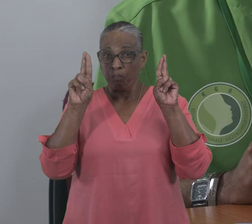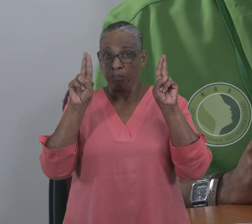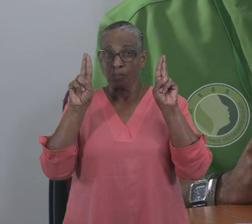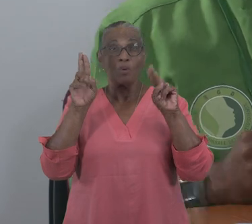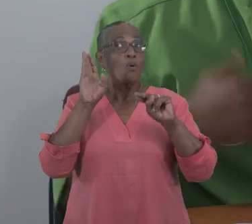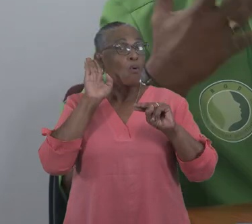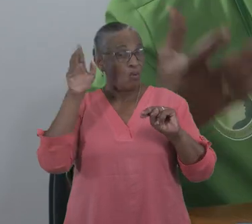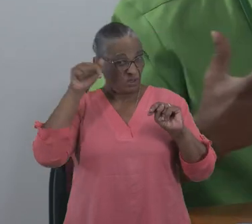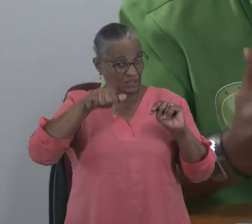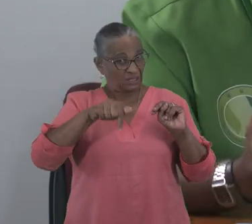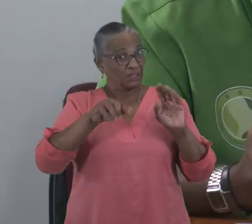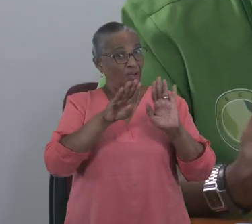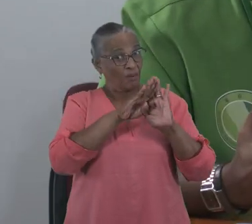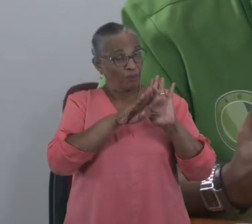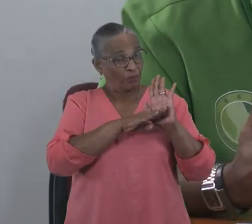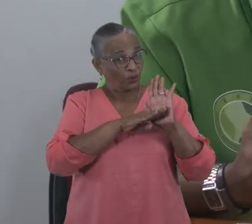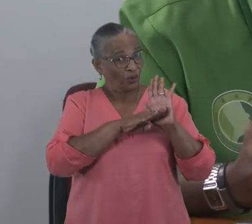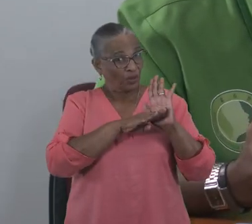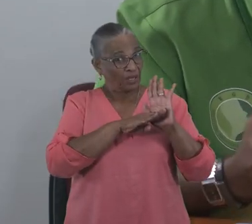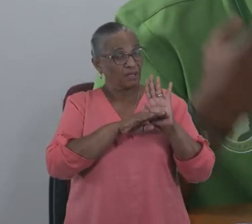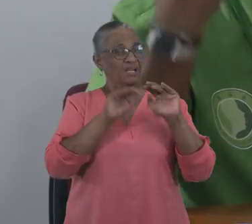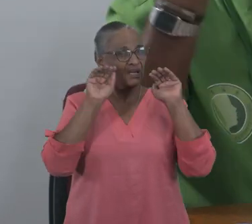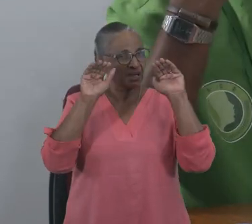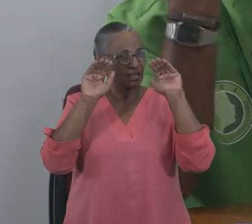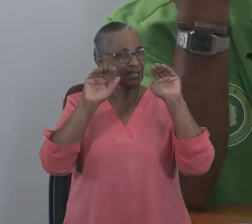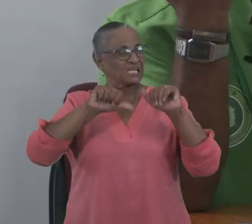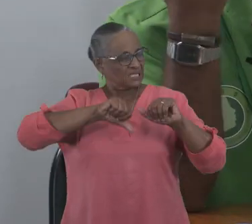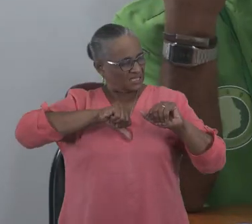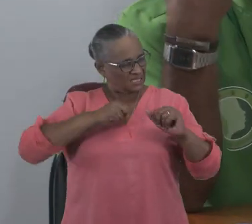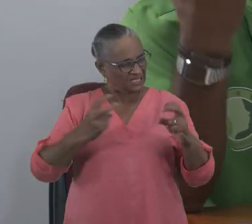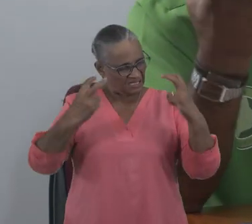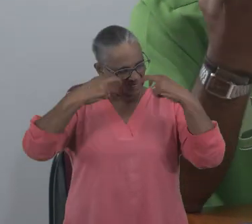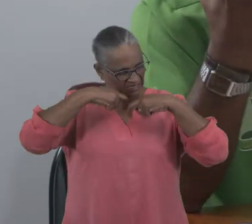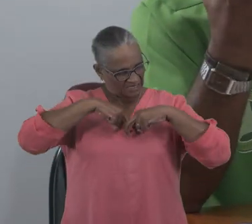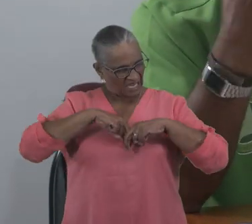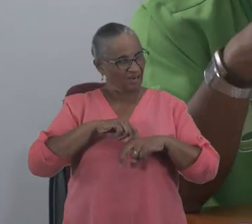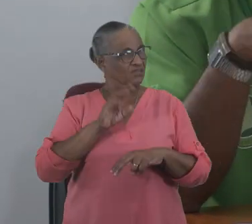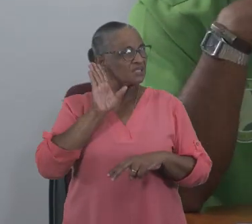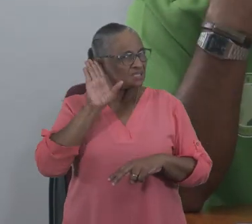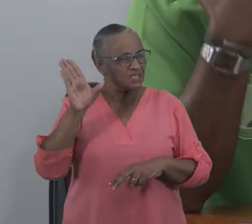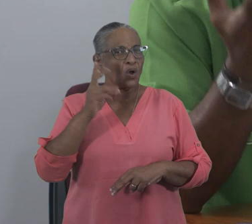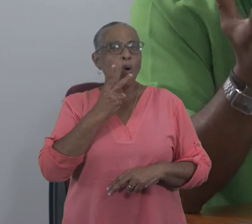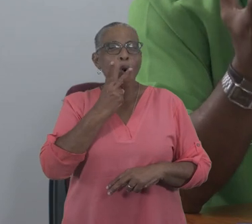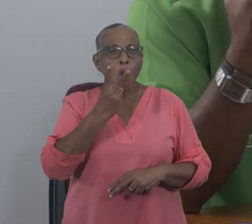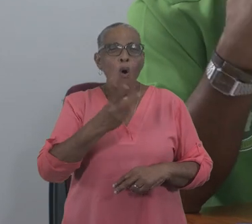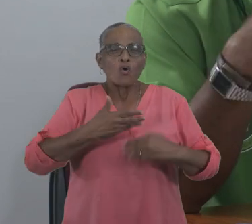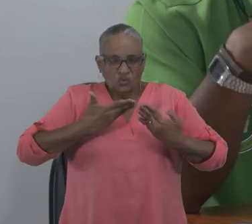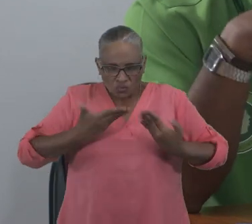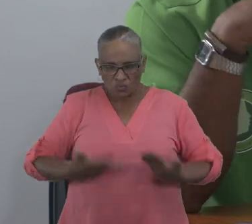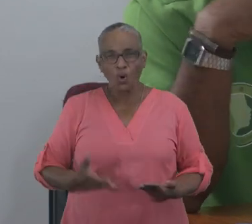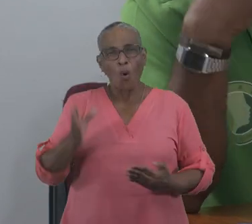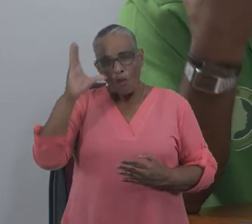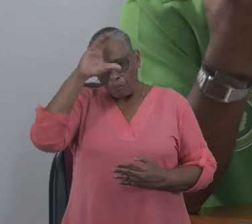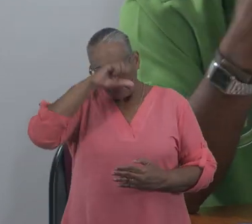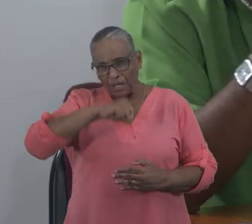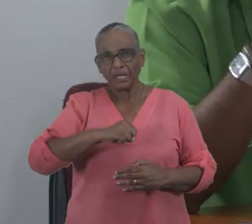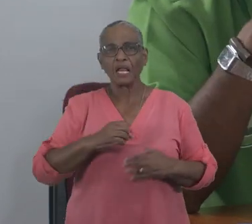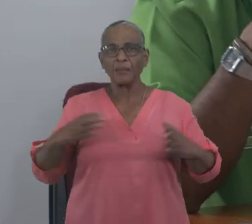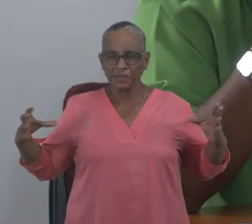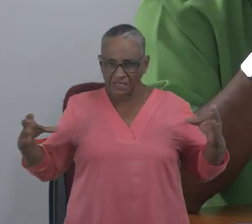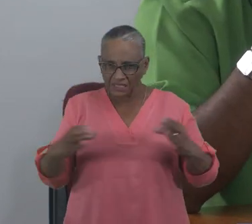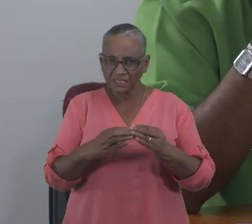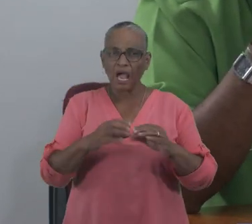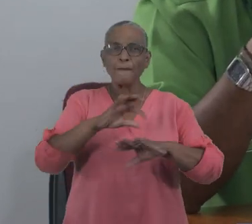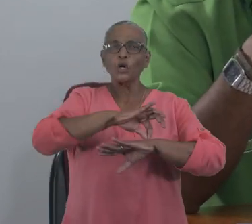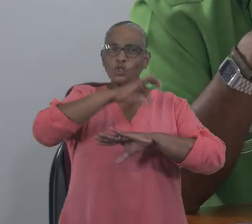dat u de hoeer aan programma die zie, dat u bekijkt je inzicht als zelfstandigheid, dat u kan delen partner en dat u kan roken together aan